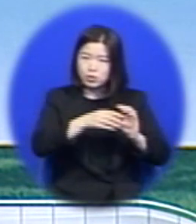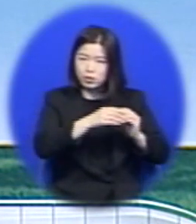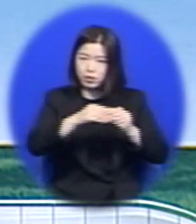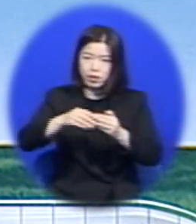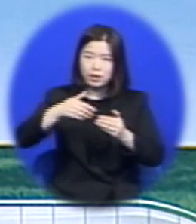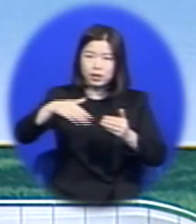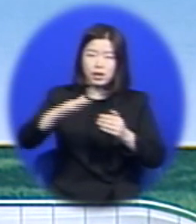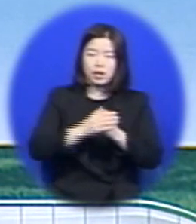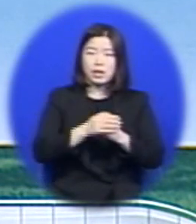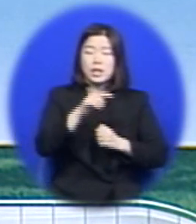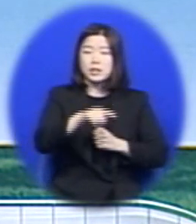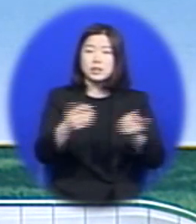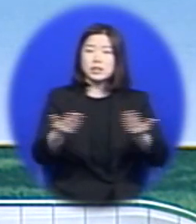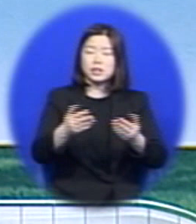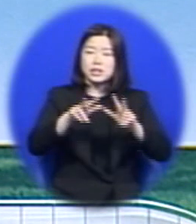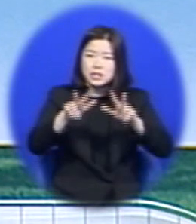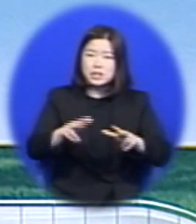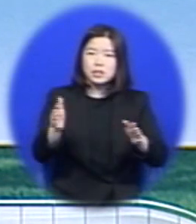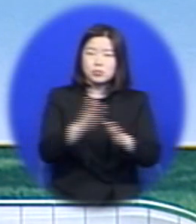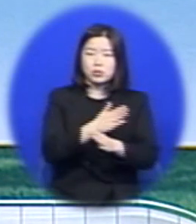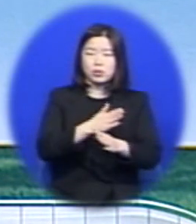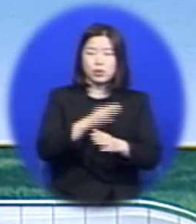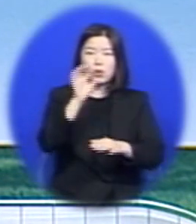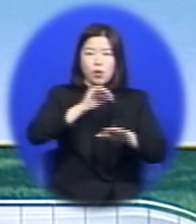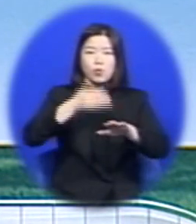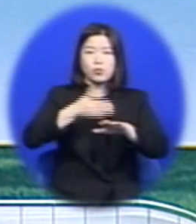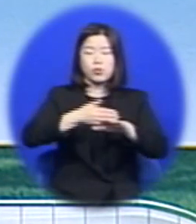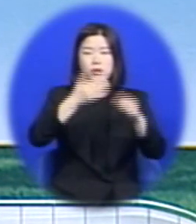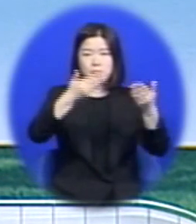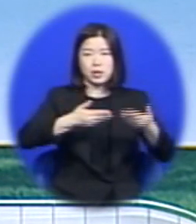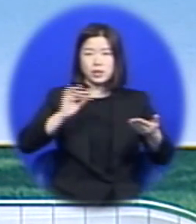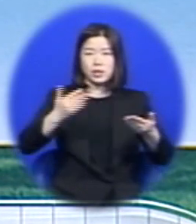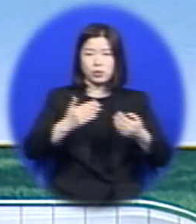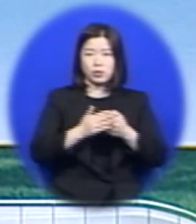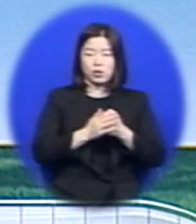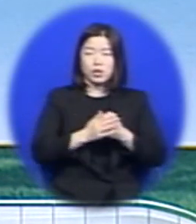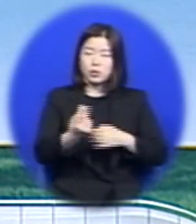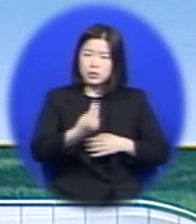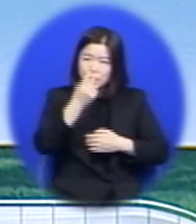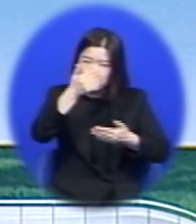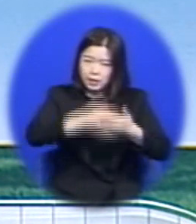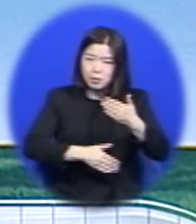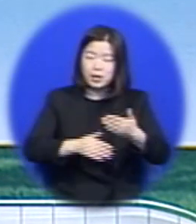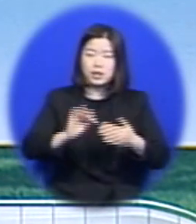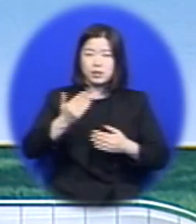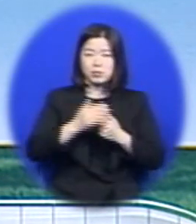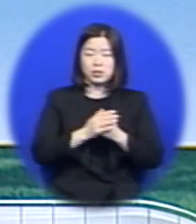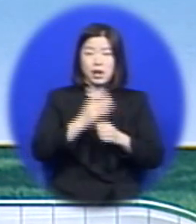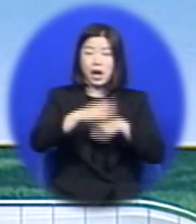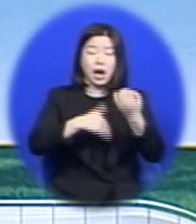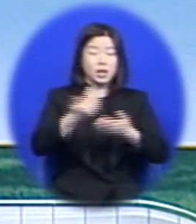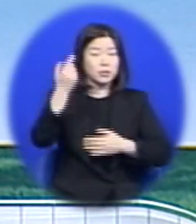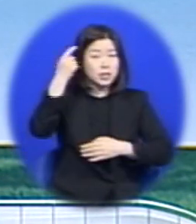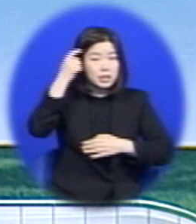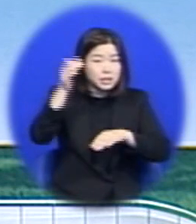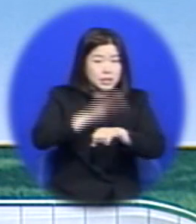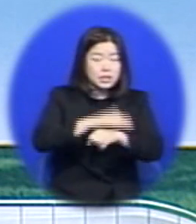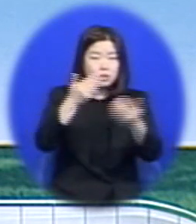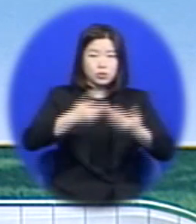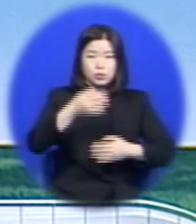그 일을 지금부터 훈련해야 됩니다. 그리고 살아남아야 됩니다. 하나님이 지혜를 주시고 하나님이 능력을